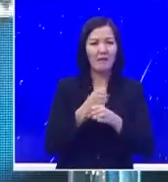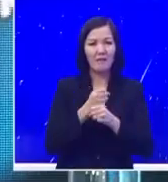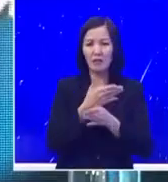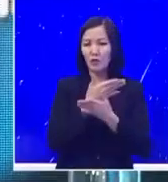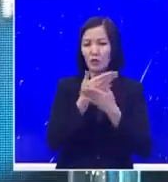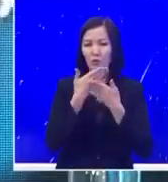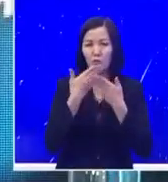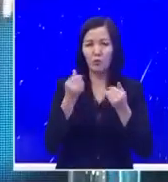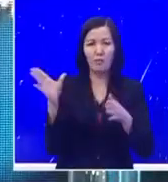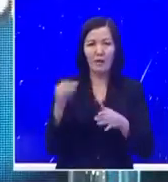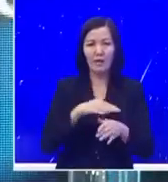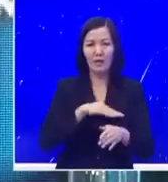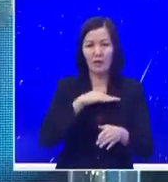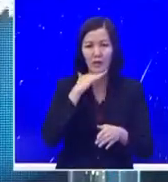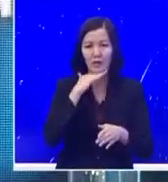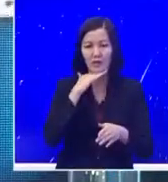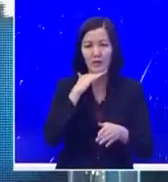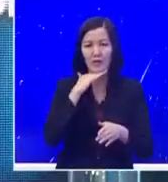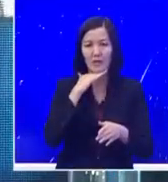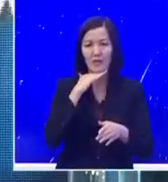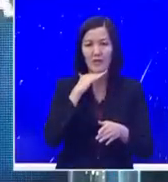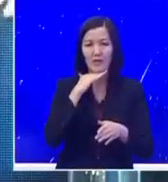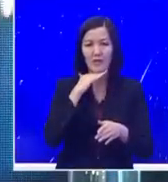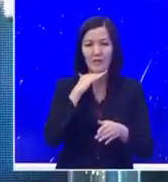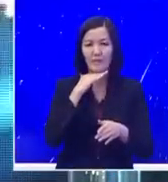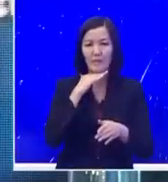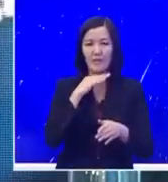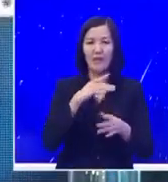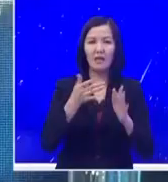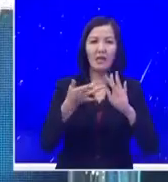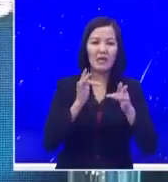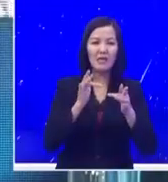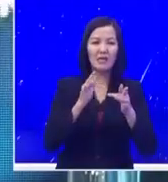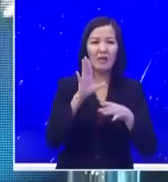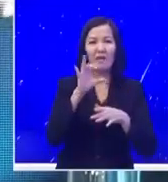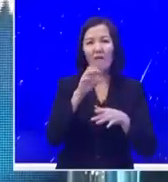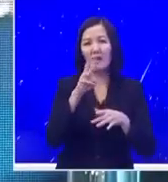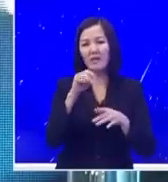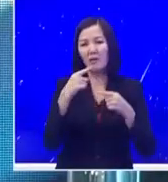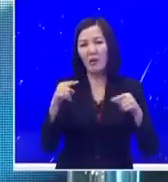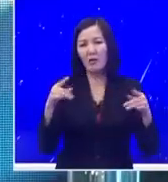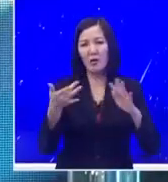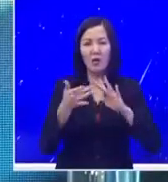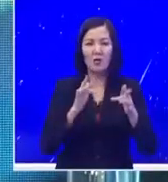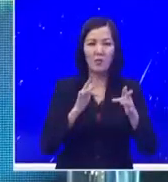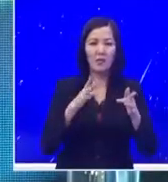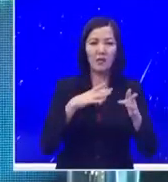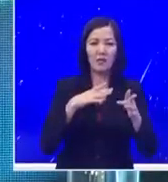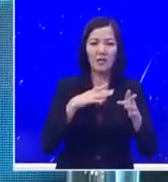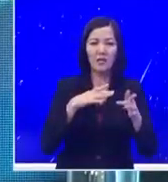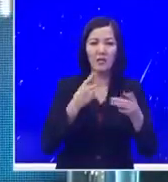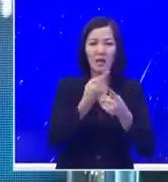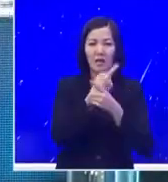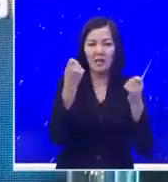деп айтуға болады. Сондықтан жаңағы шығып отырған WhatsApp-та, басқа да әлеуметтік желілерде